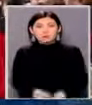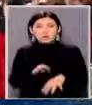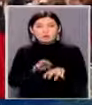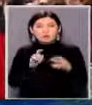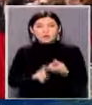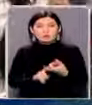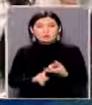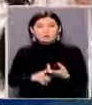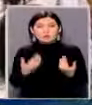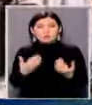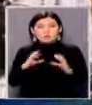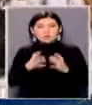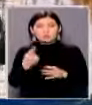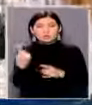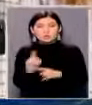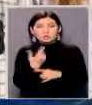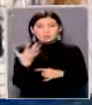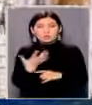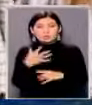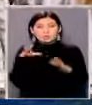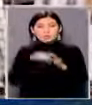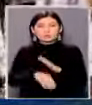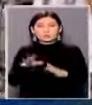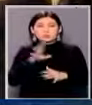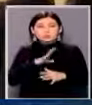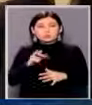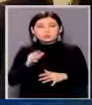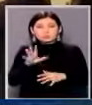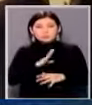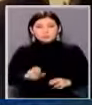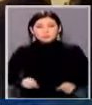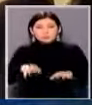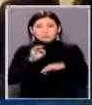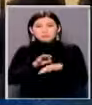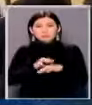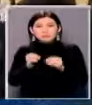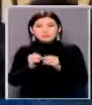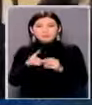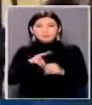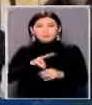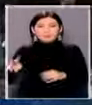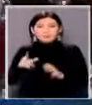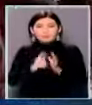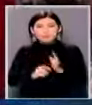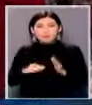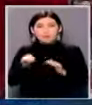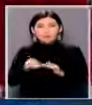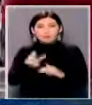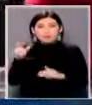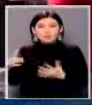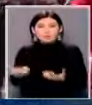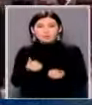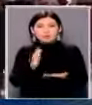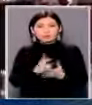Коронавирус жұқтырудан әлемде алғашқы бестікке кіретін Бразилияда қауіпті инфекция 11 миллион 700 мыңға жуық адамнан